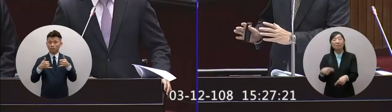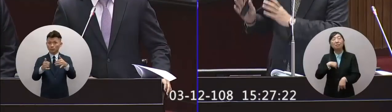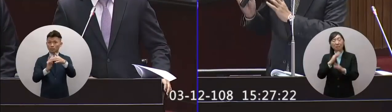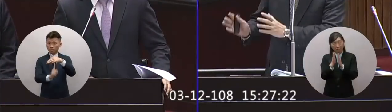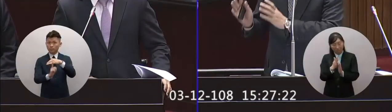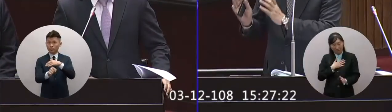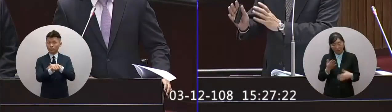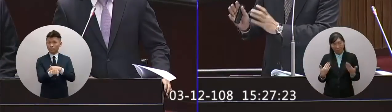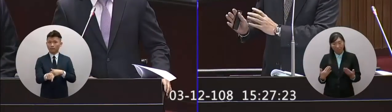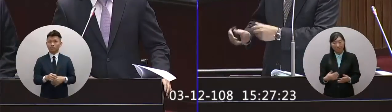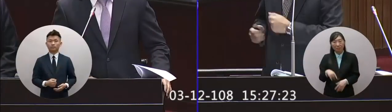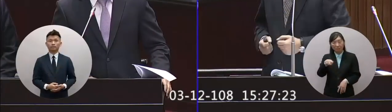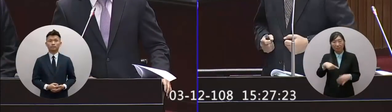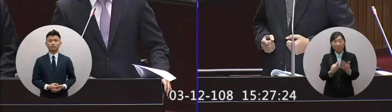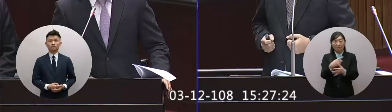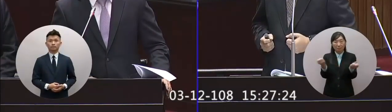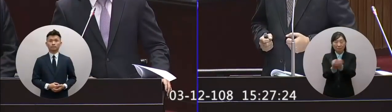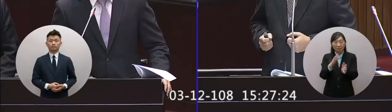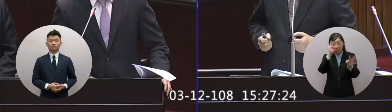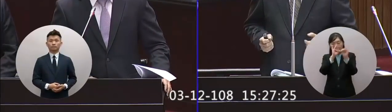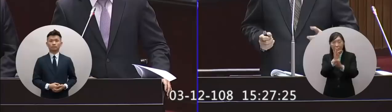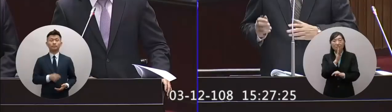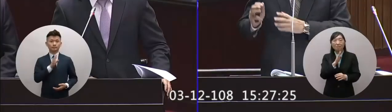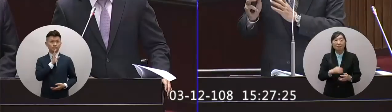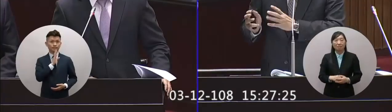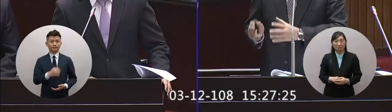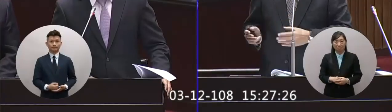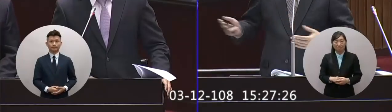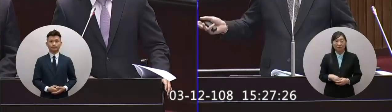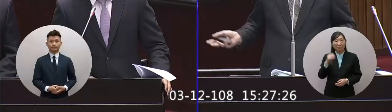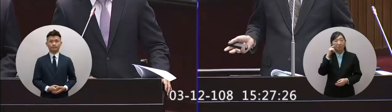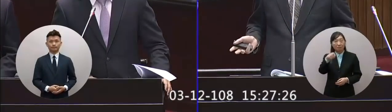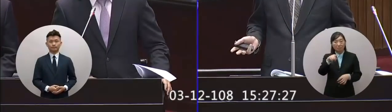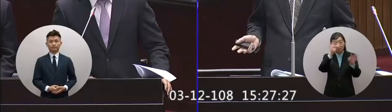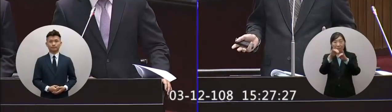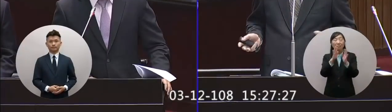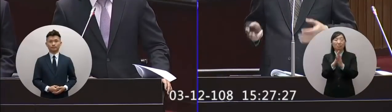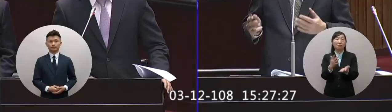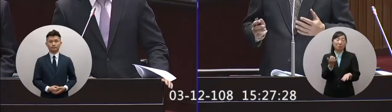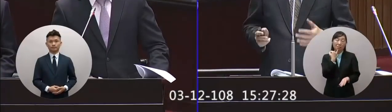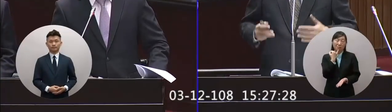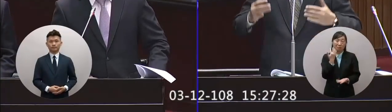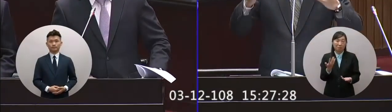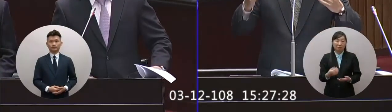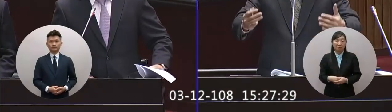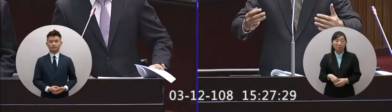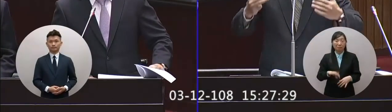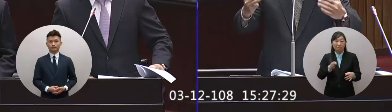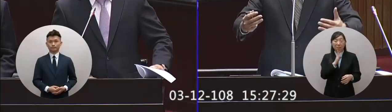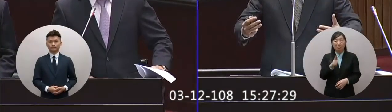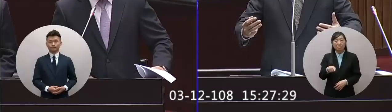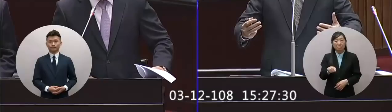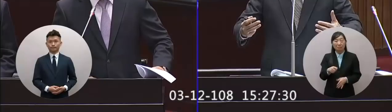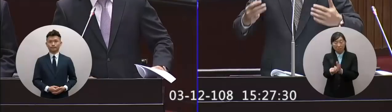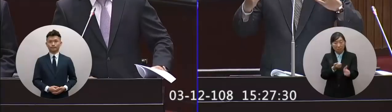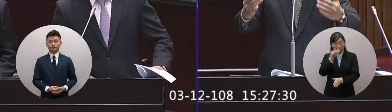都了解，这个只是事故调查， 是 你事故调查这个都 OK 嘛？我现在是讲的是